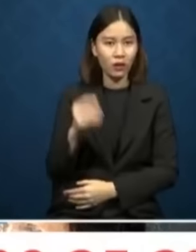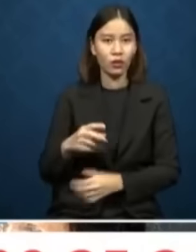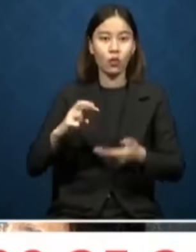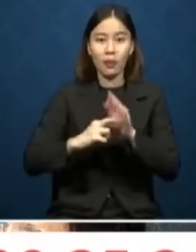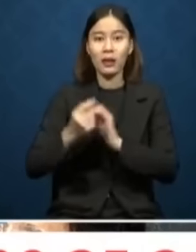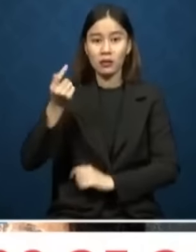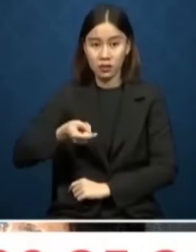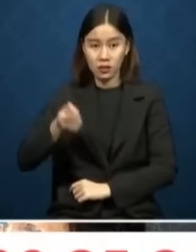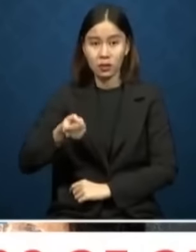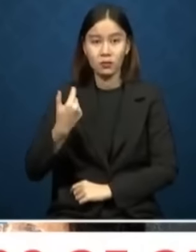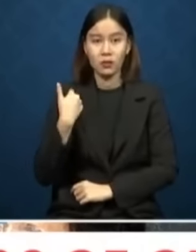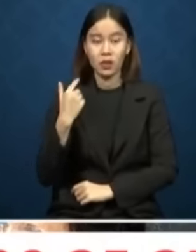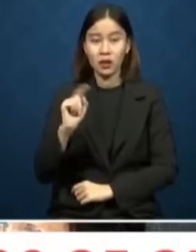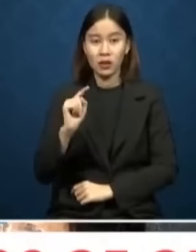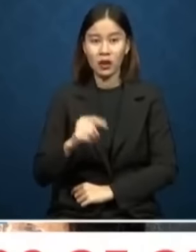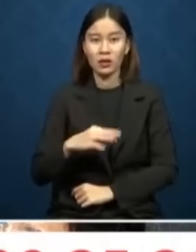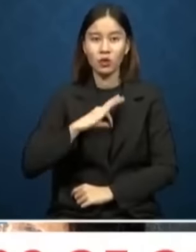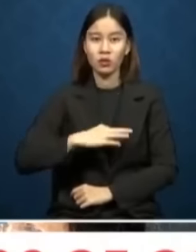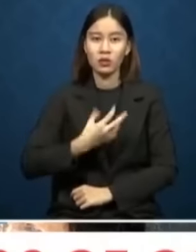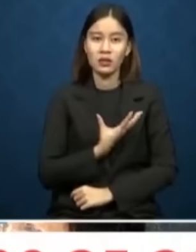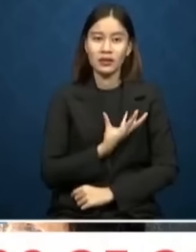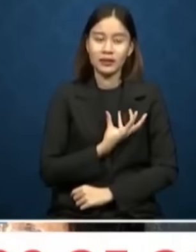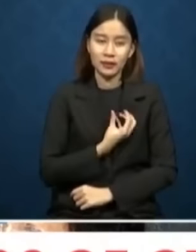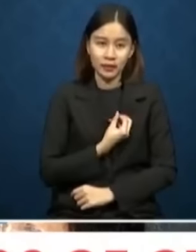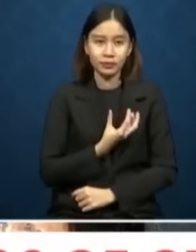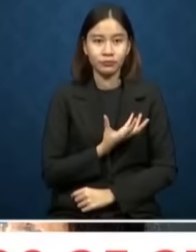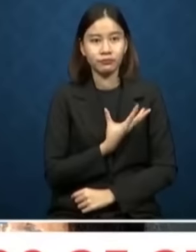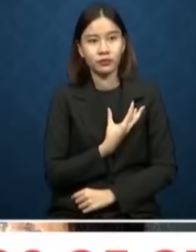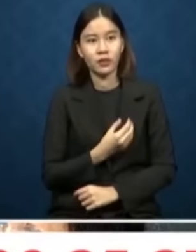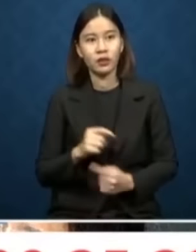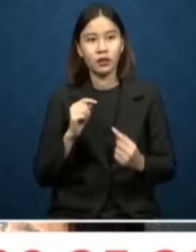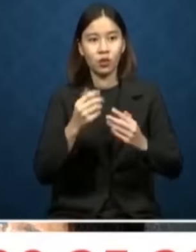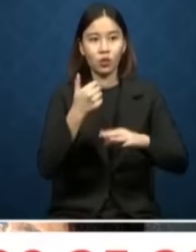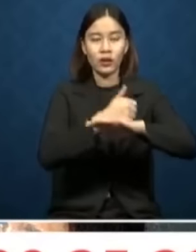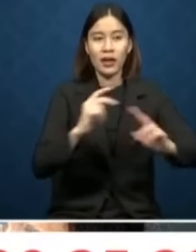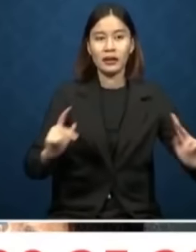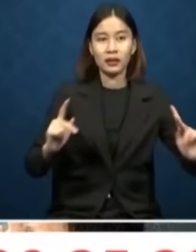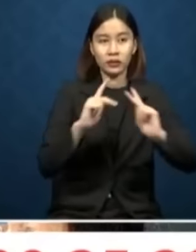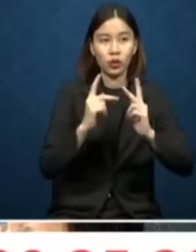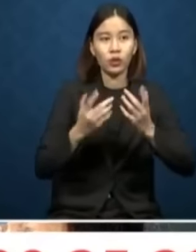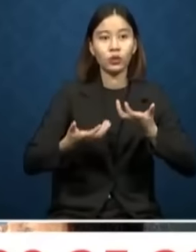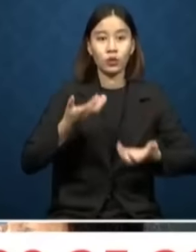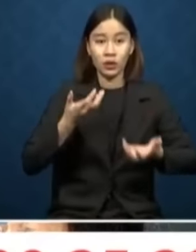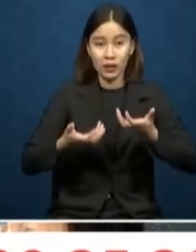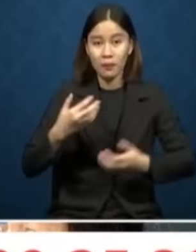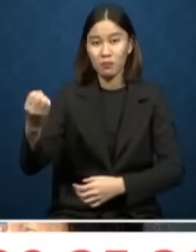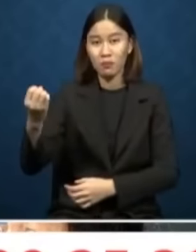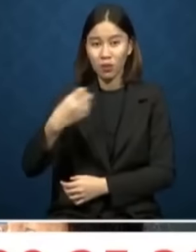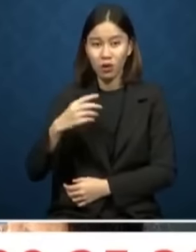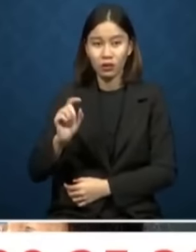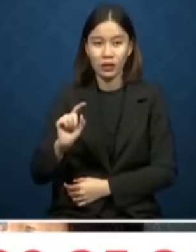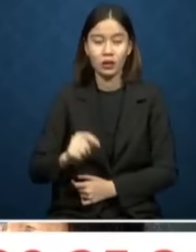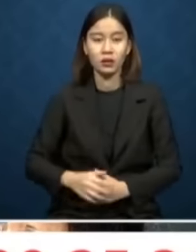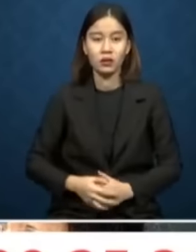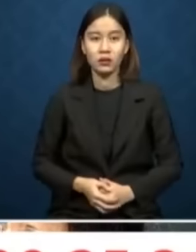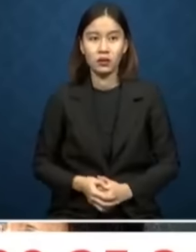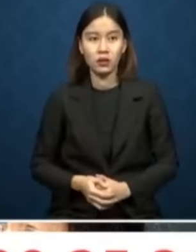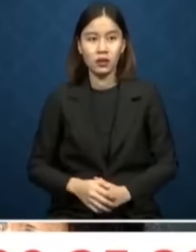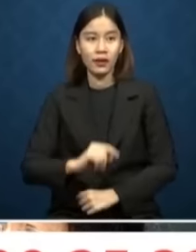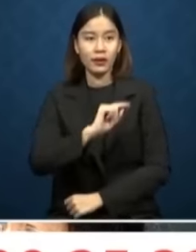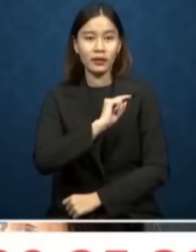มที่เจ็บลึกกว่านั้นอีกครับท่านรัฐมนตรีว่าการกระทรวงยุติธรรมท่านบอกว่า